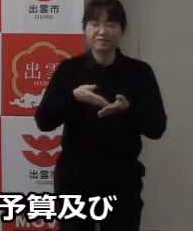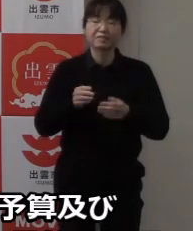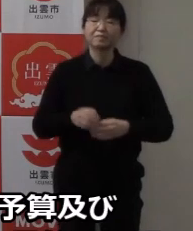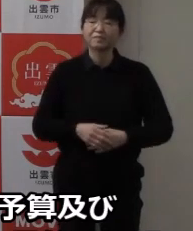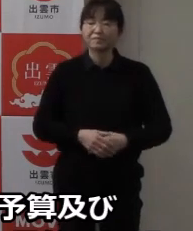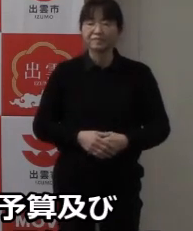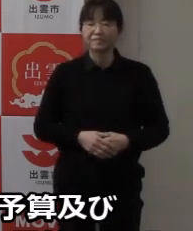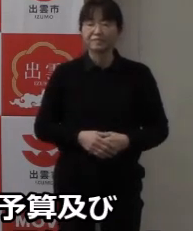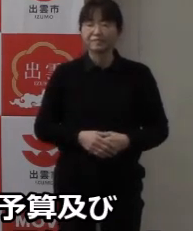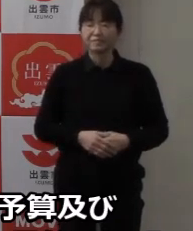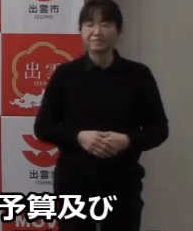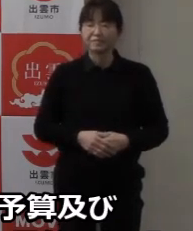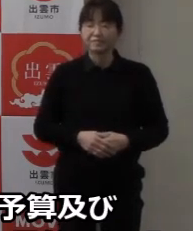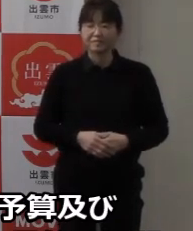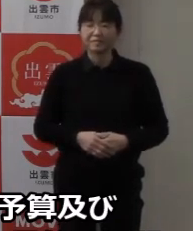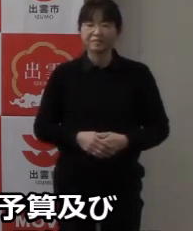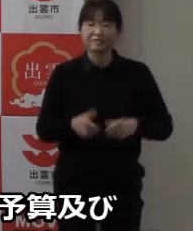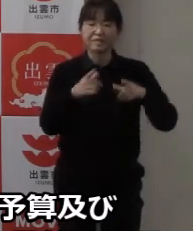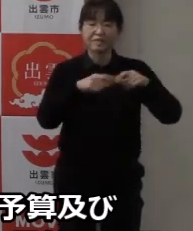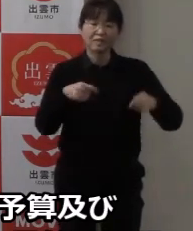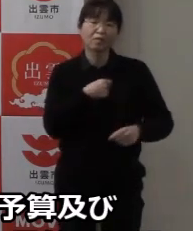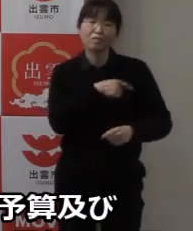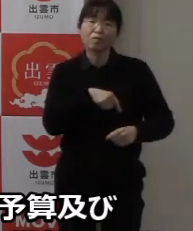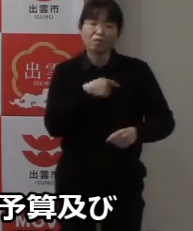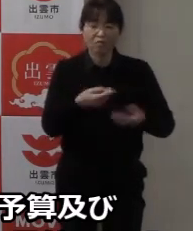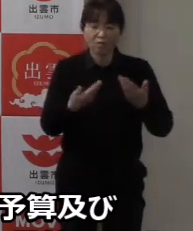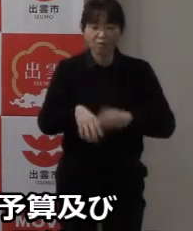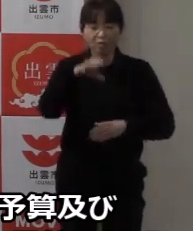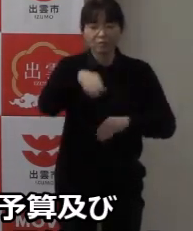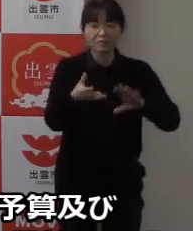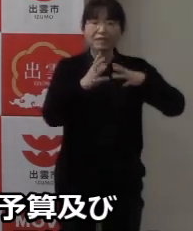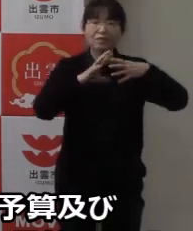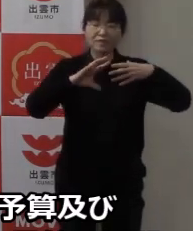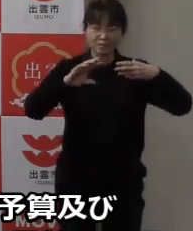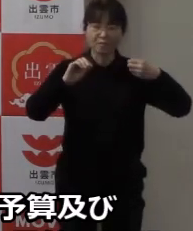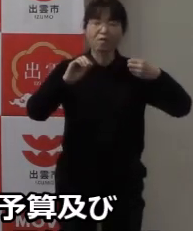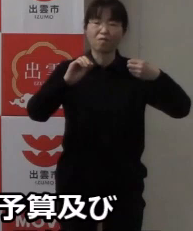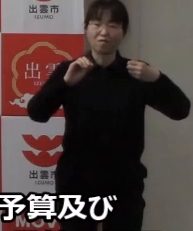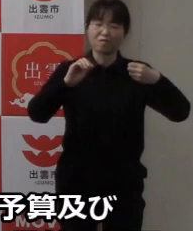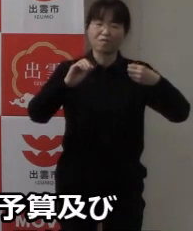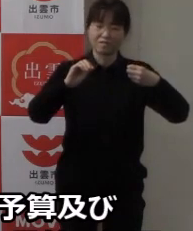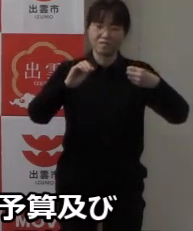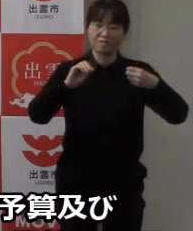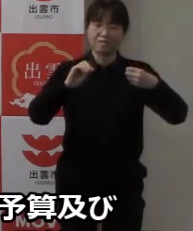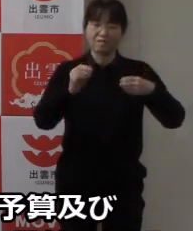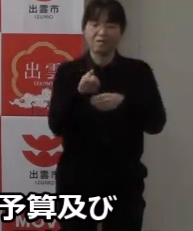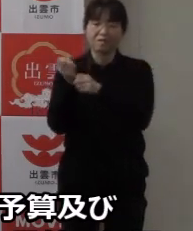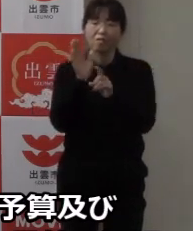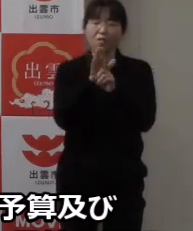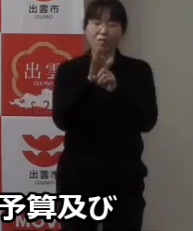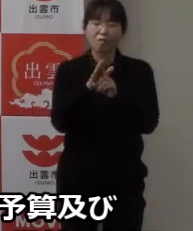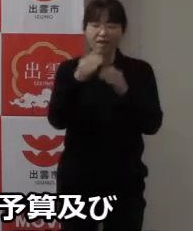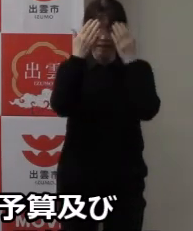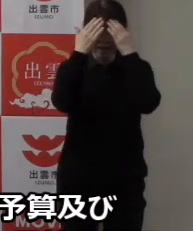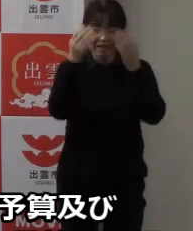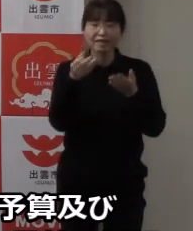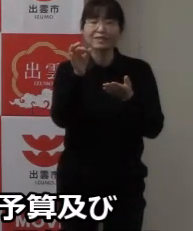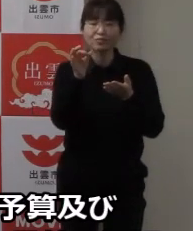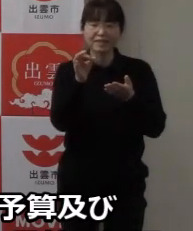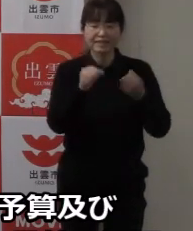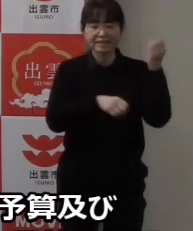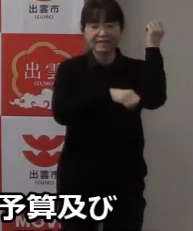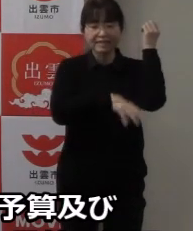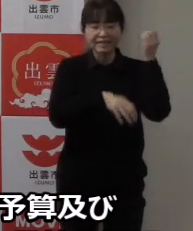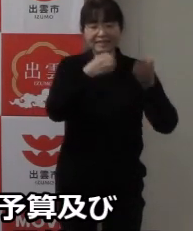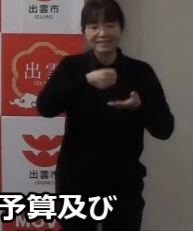ですね、日本の心のふるさと出雲応援寄付金の基金積立や